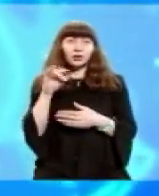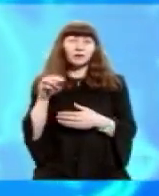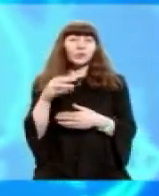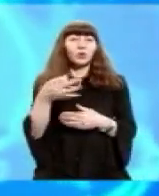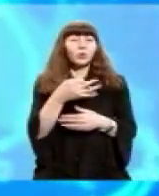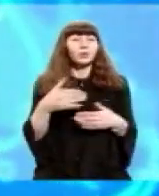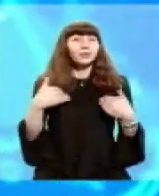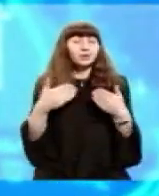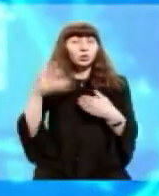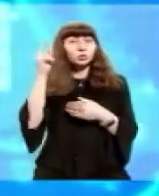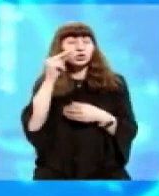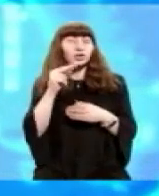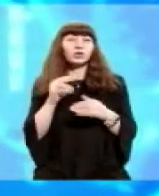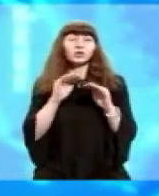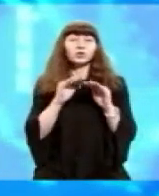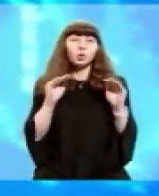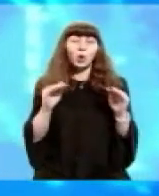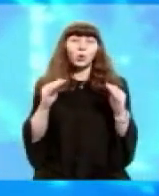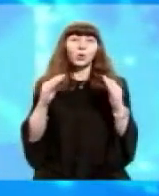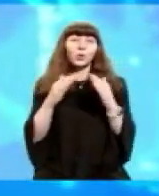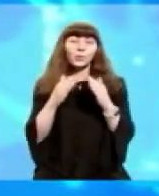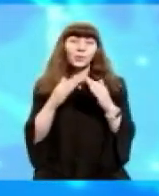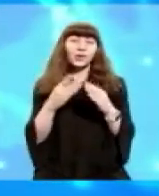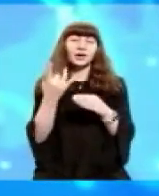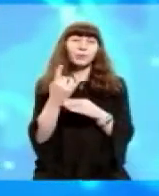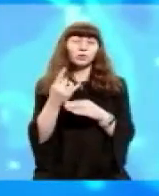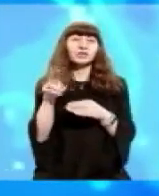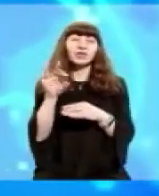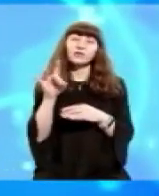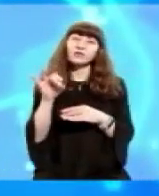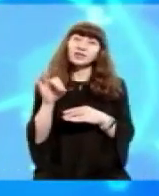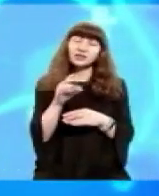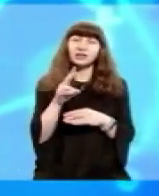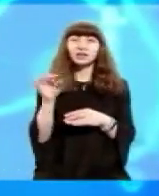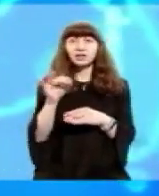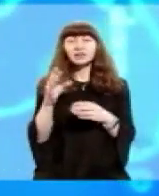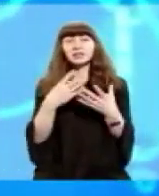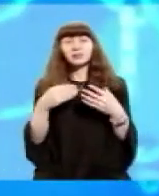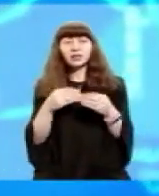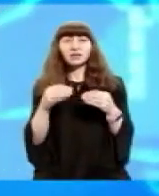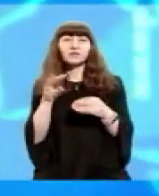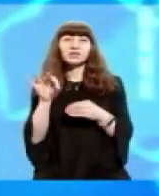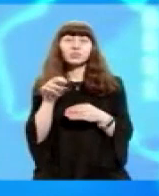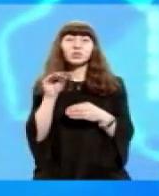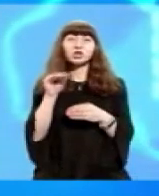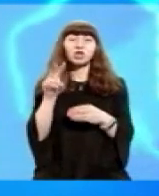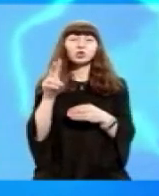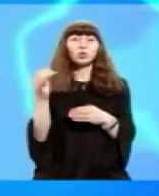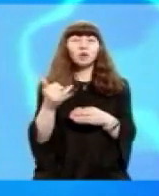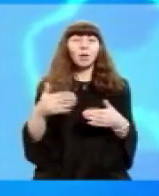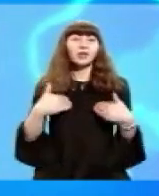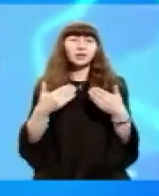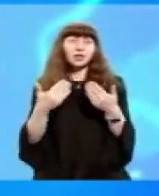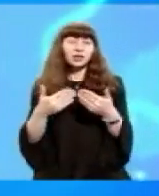области поздравил воспитанников дома ребенка «Дельфины» деревни семейного типа Жануя. Кумар Аксакалов подарил детям подарки, а также пожелал